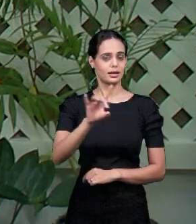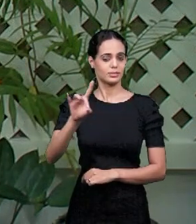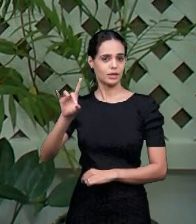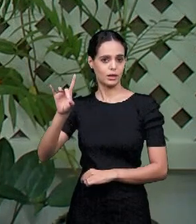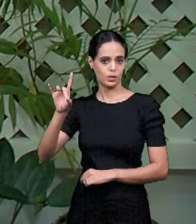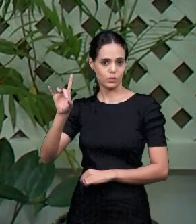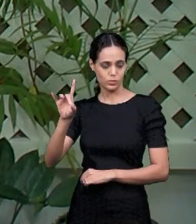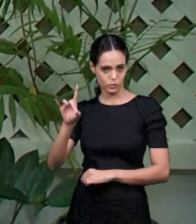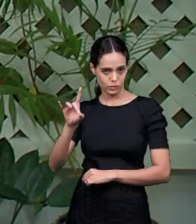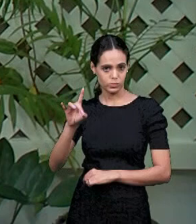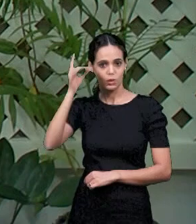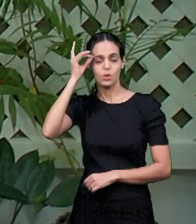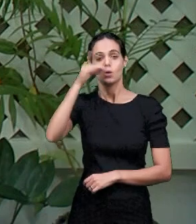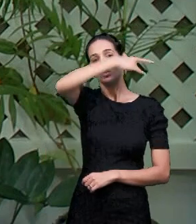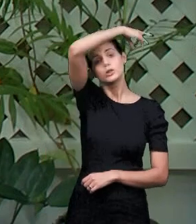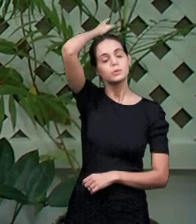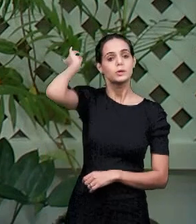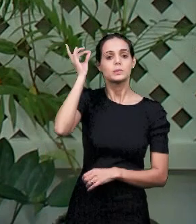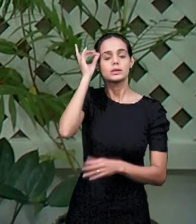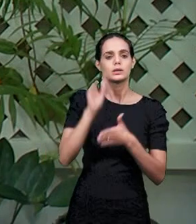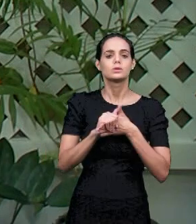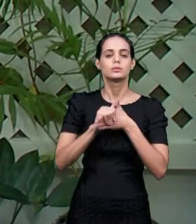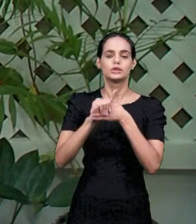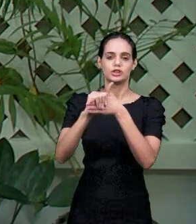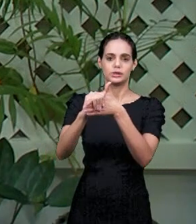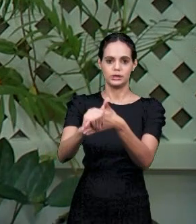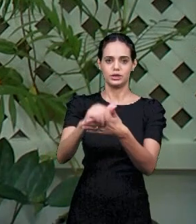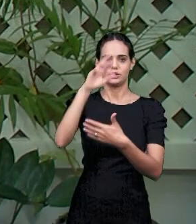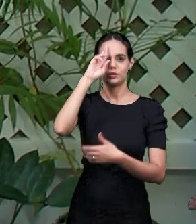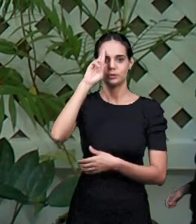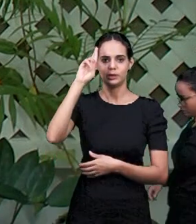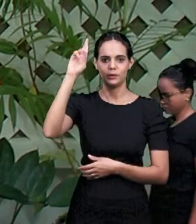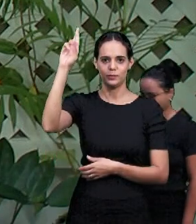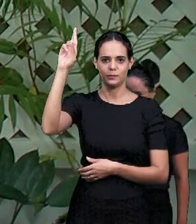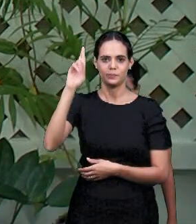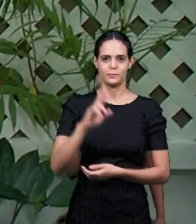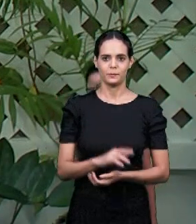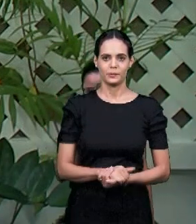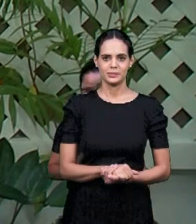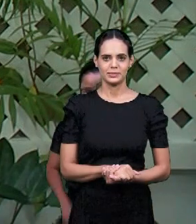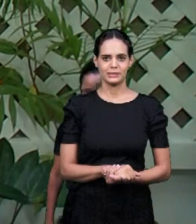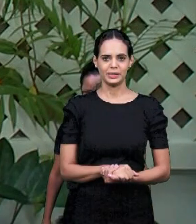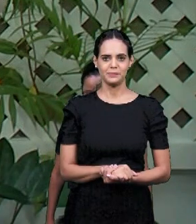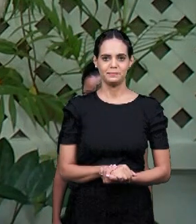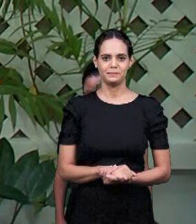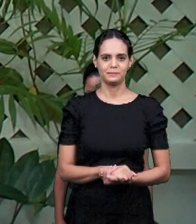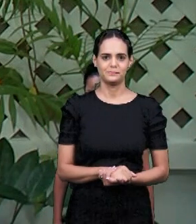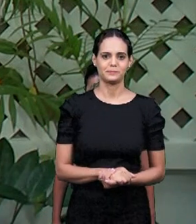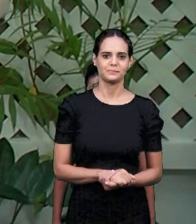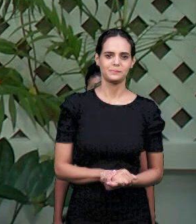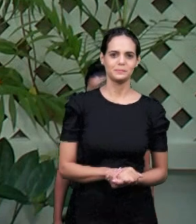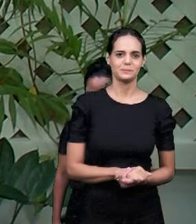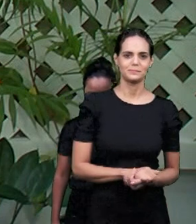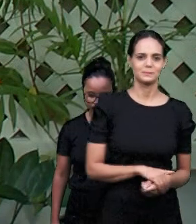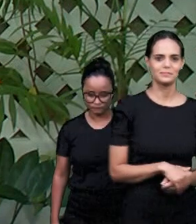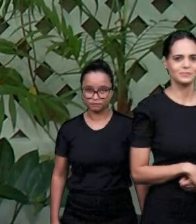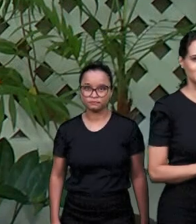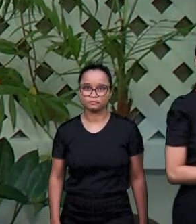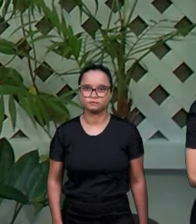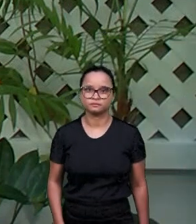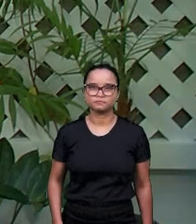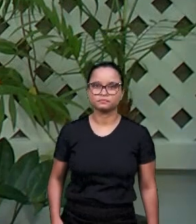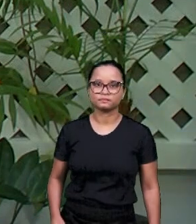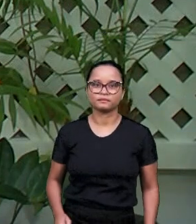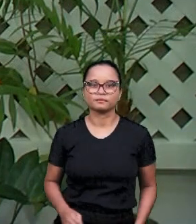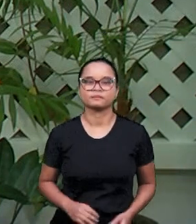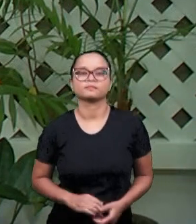marcher dans sa propre direction, c'est-à-dire dans la direction du Seigneur lui-même, en allant indépendamment de A, B ou